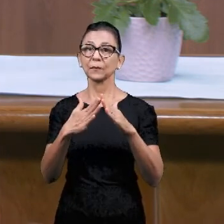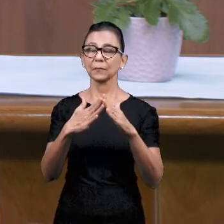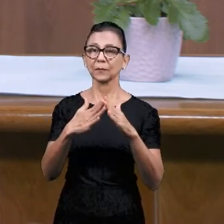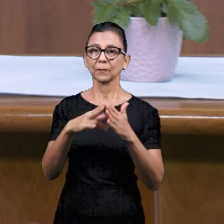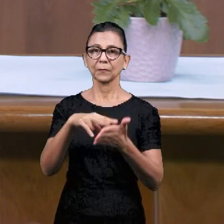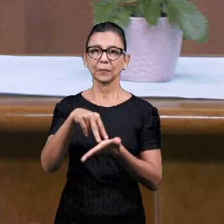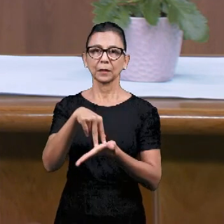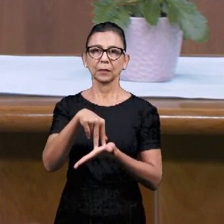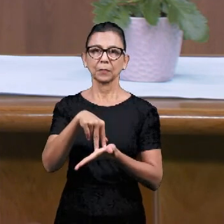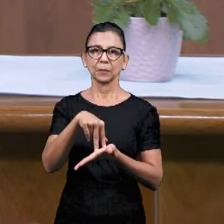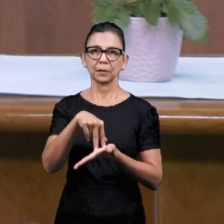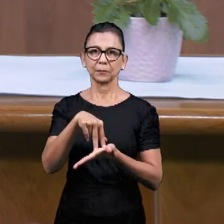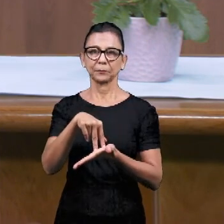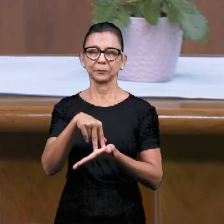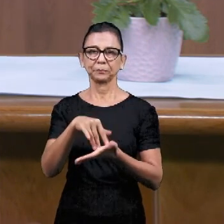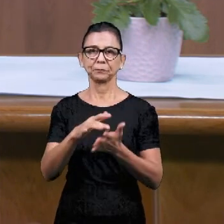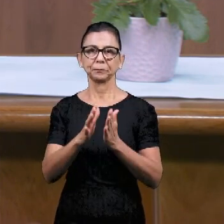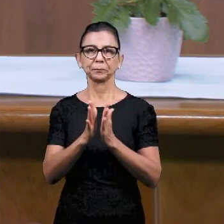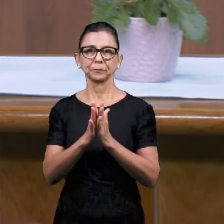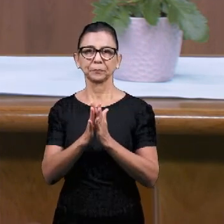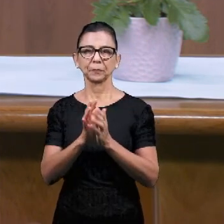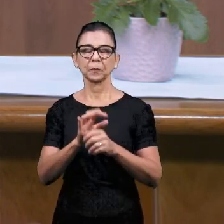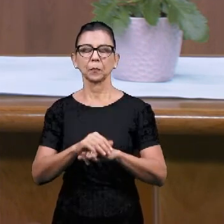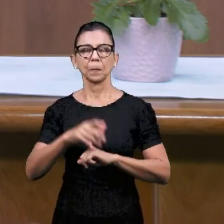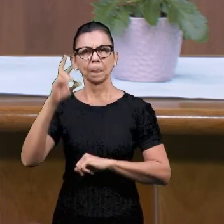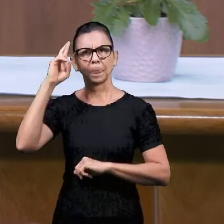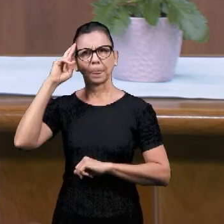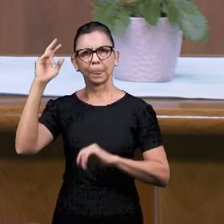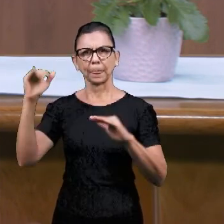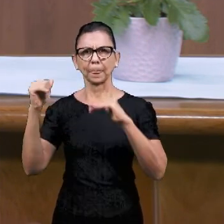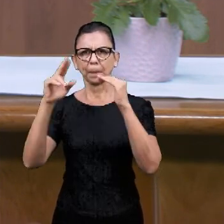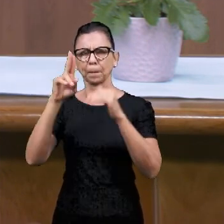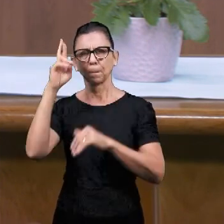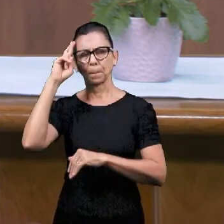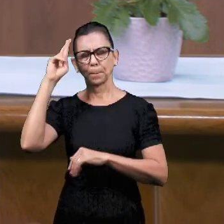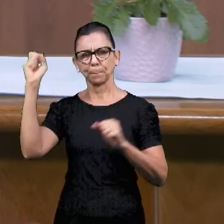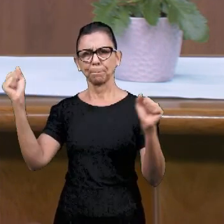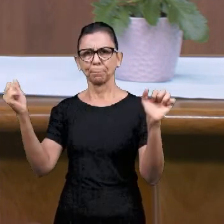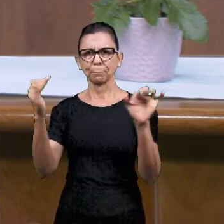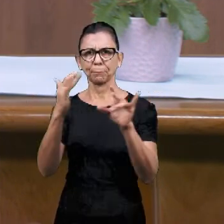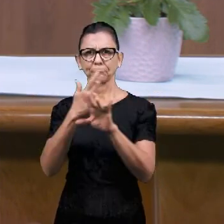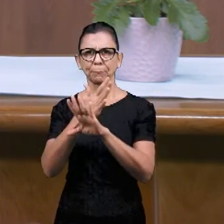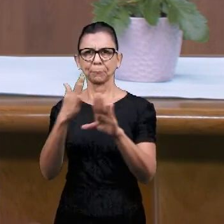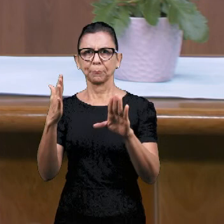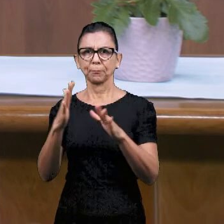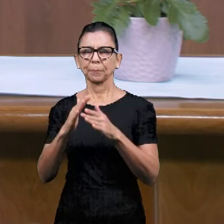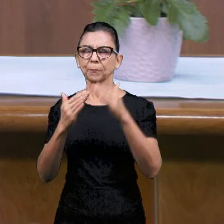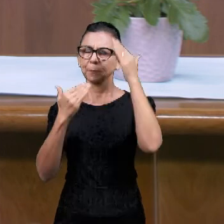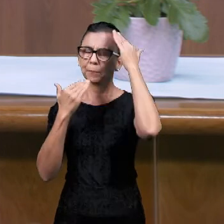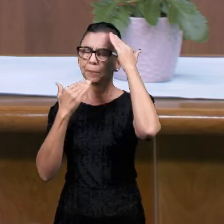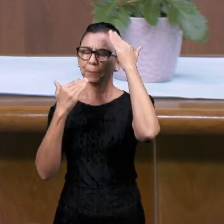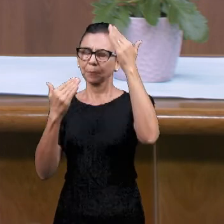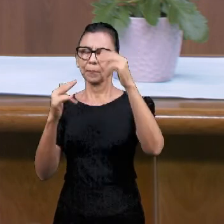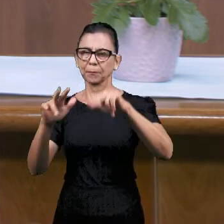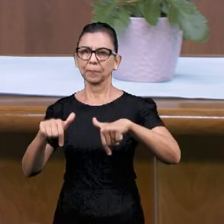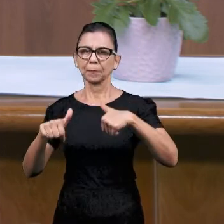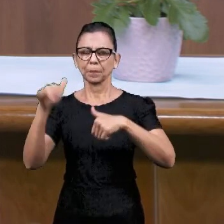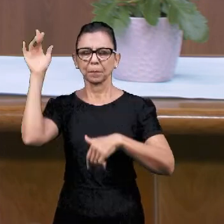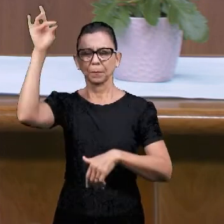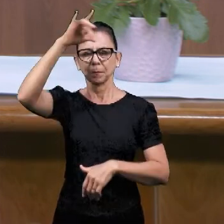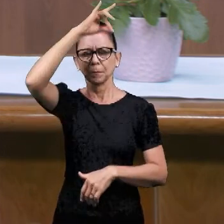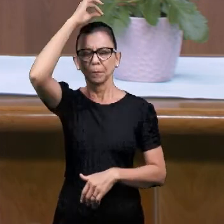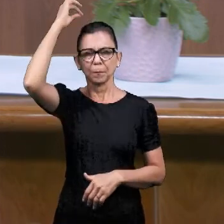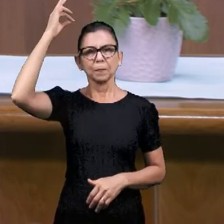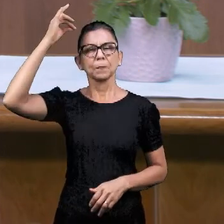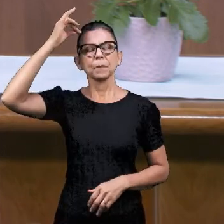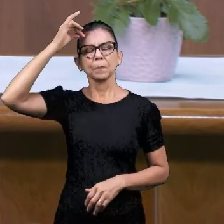avez la possibilité, mettez-vous debout pour ce moment de prière. Seigneur, nous louons ton nom, nous glorifions pour la direction de ton Saint-Esprit.